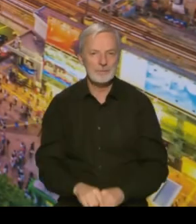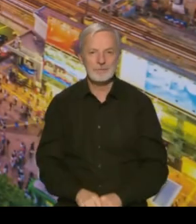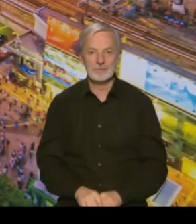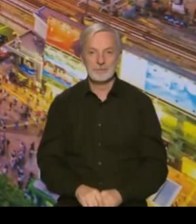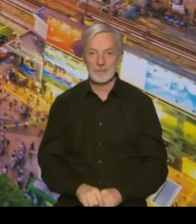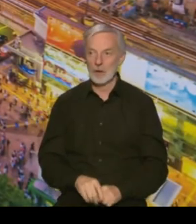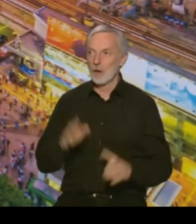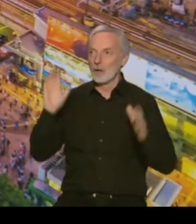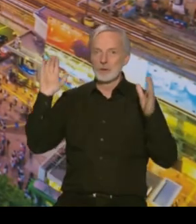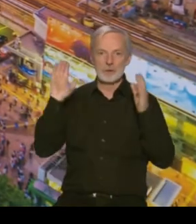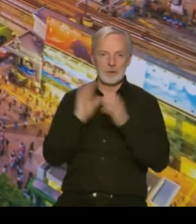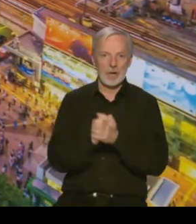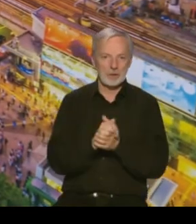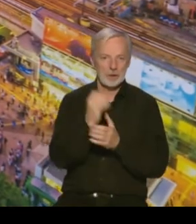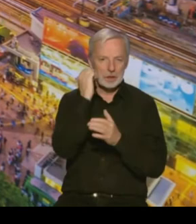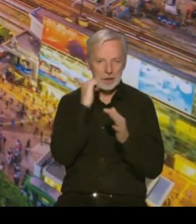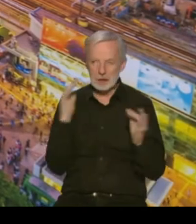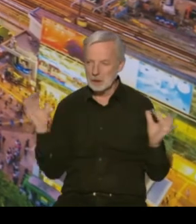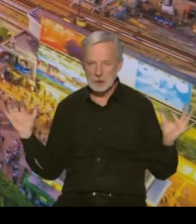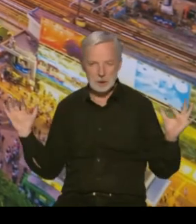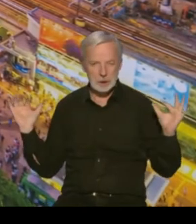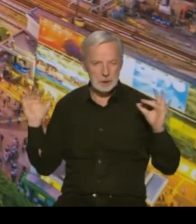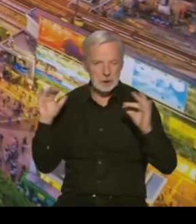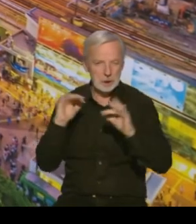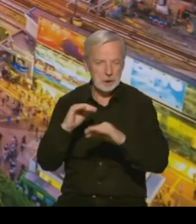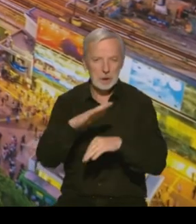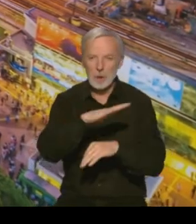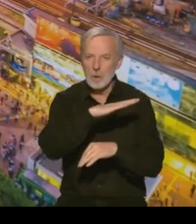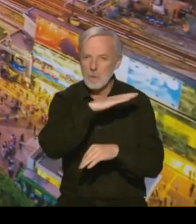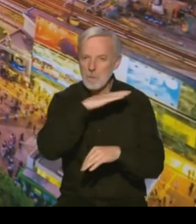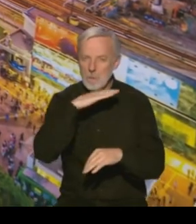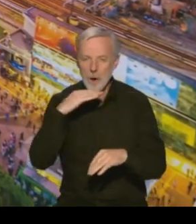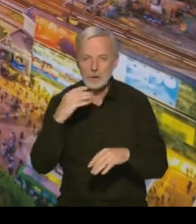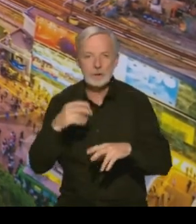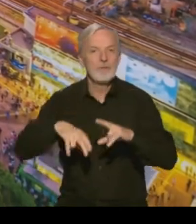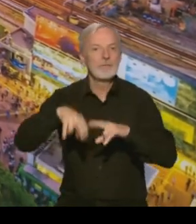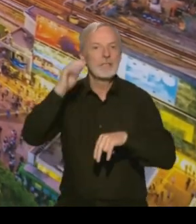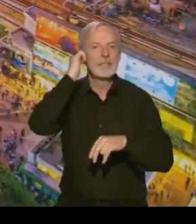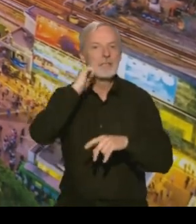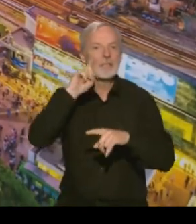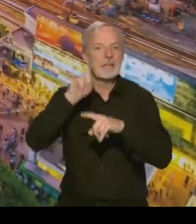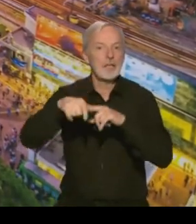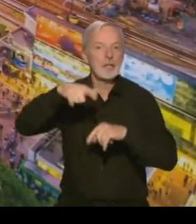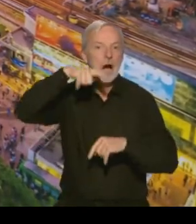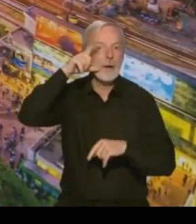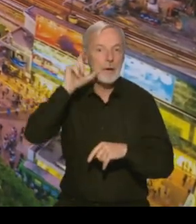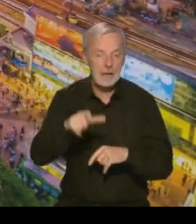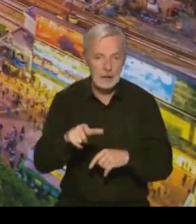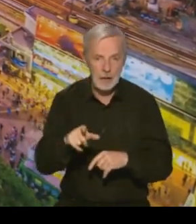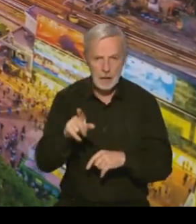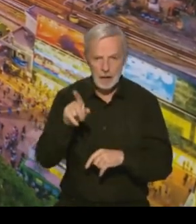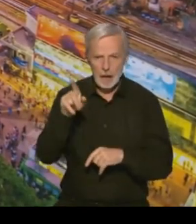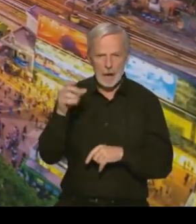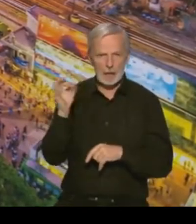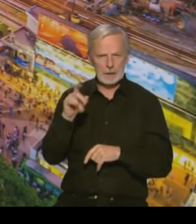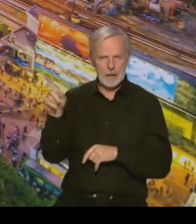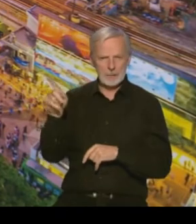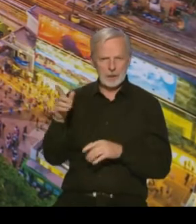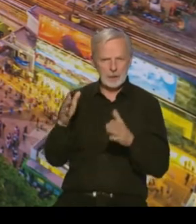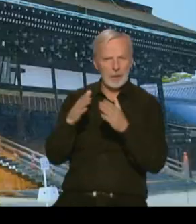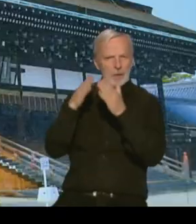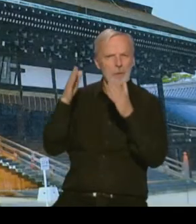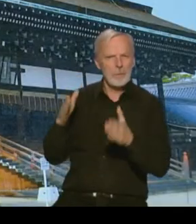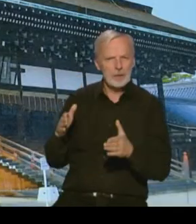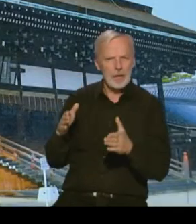Tyjo, tady je víc lidí a mrakodrápů než v Americe. Jo, ale tamhle to není mrakodráp. Co to je za domeček,